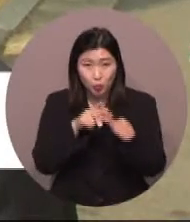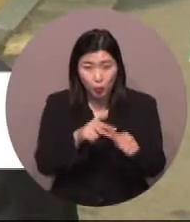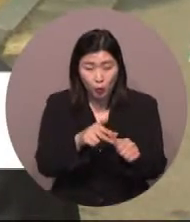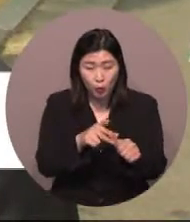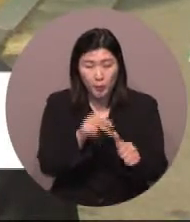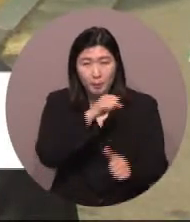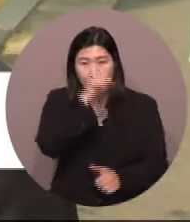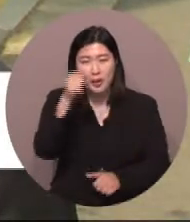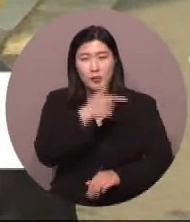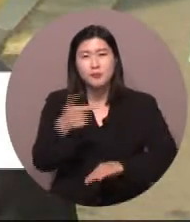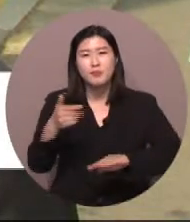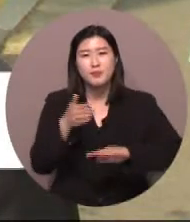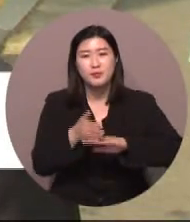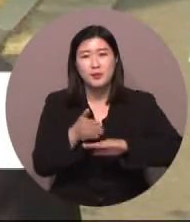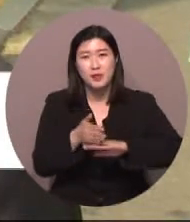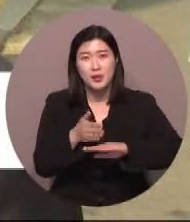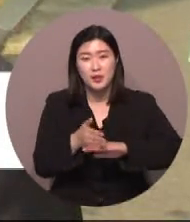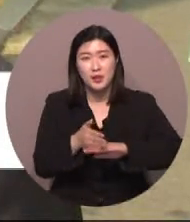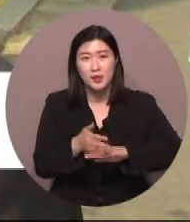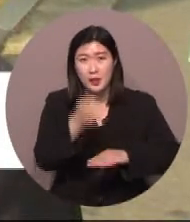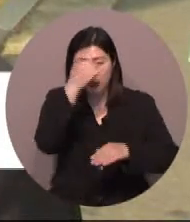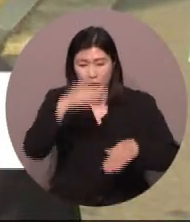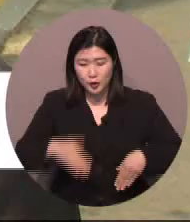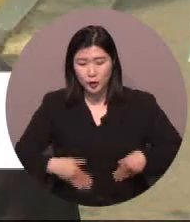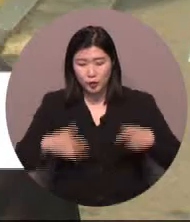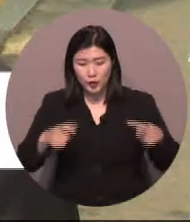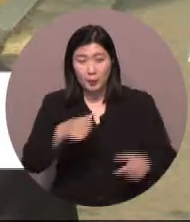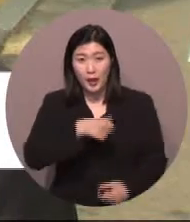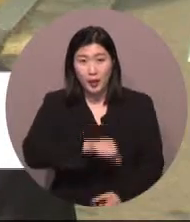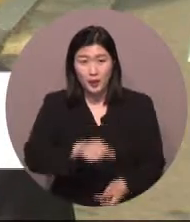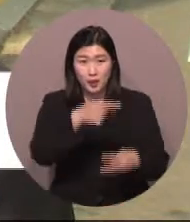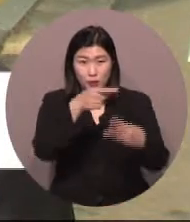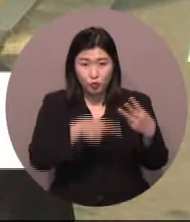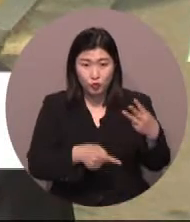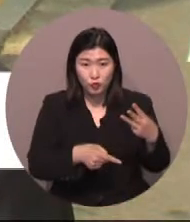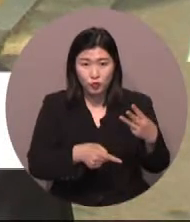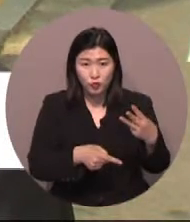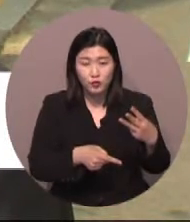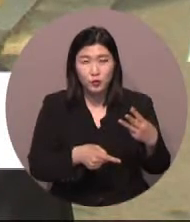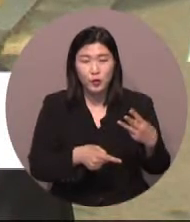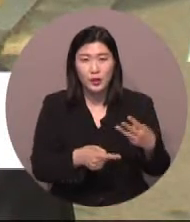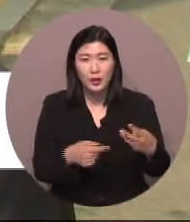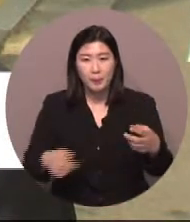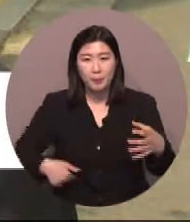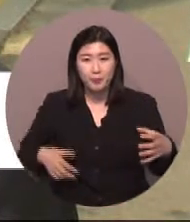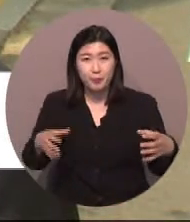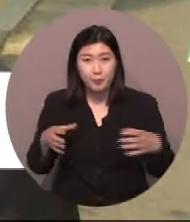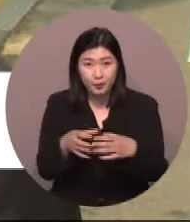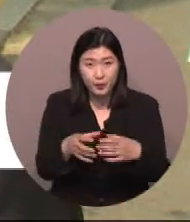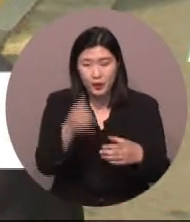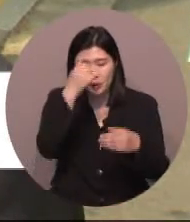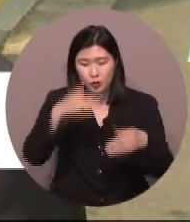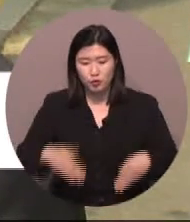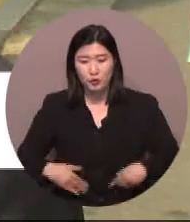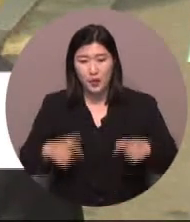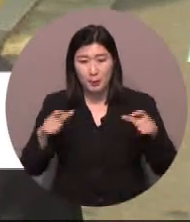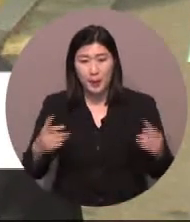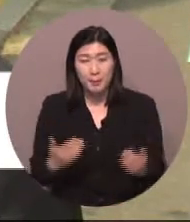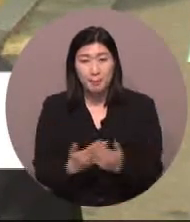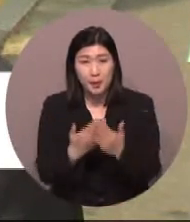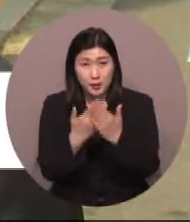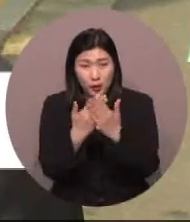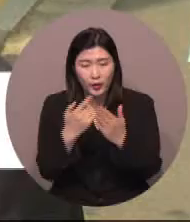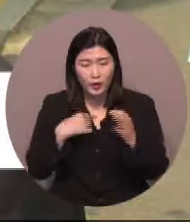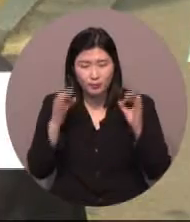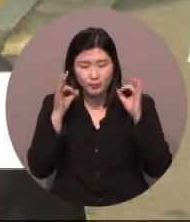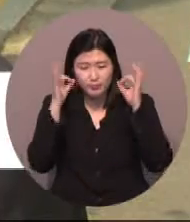선출해줘서 감사드립니다. 충남의 아들 윤석열 대통령 당선인과 함께 충남의